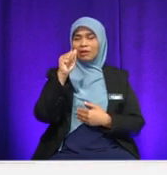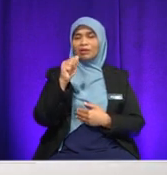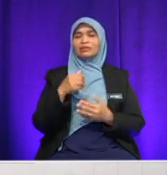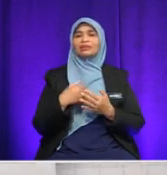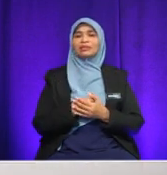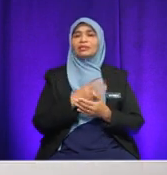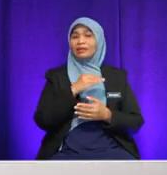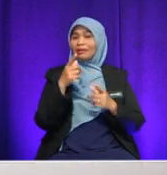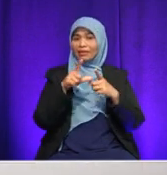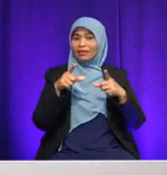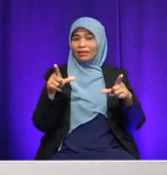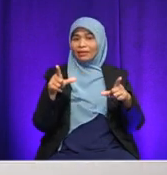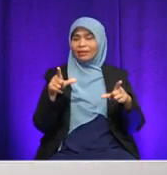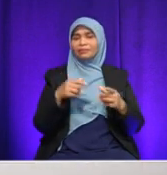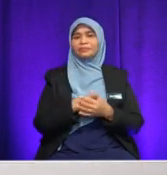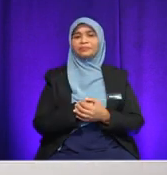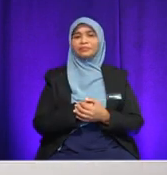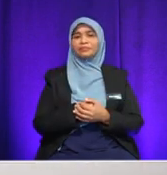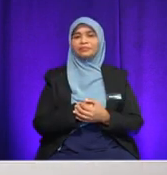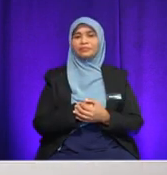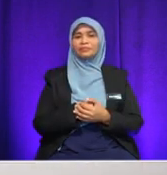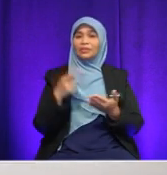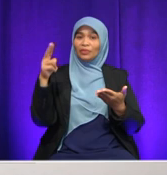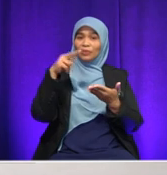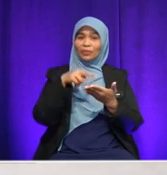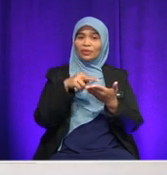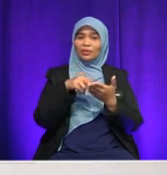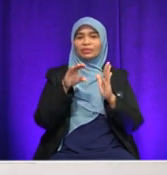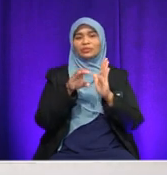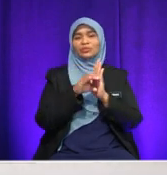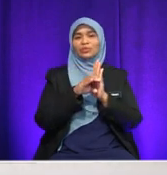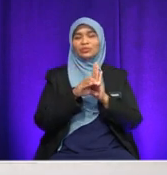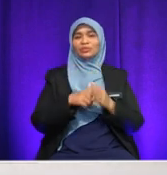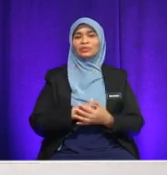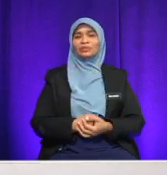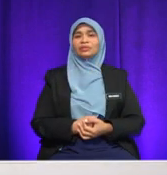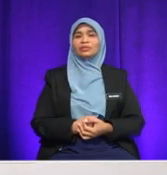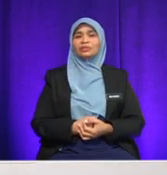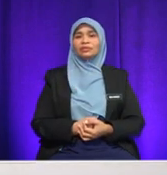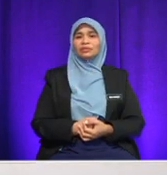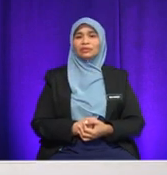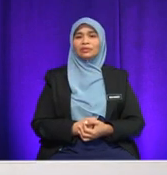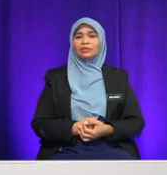bersama. Bersama tu adalah anafora. Okay. Diulang. Ni bersama.